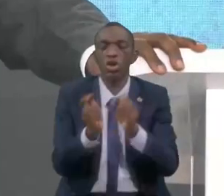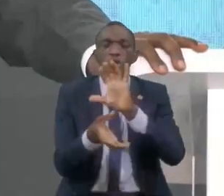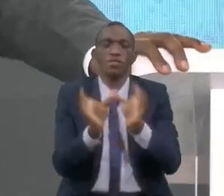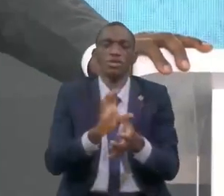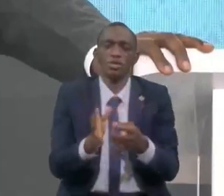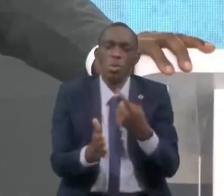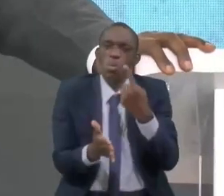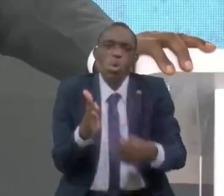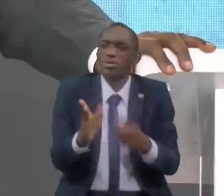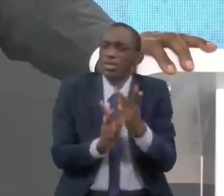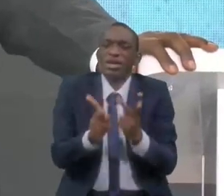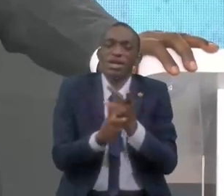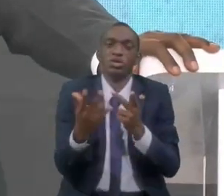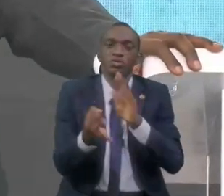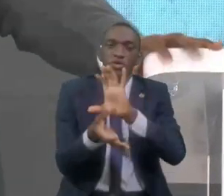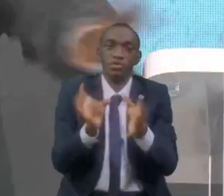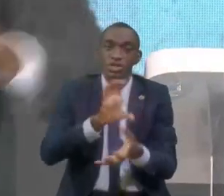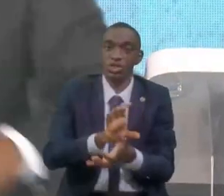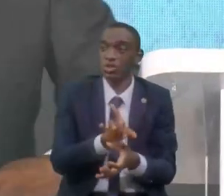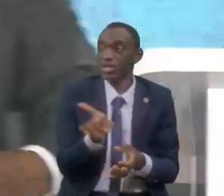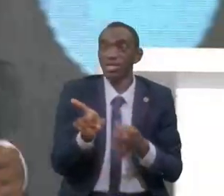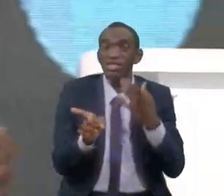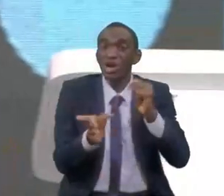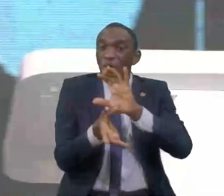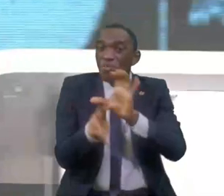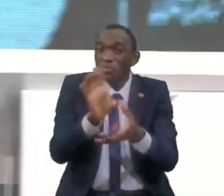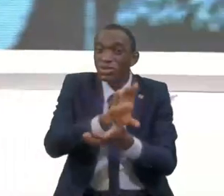conversion, la conversion qui transforme les vies.